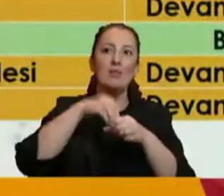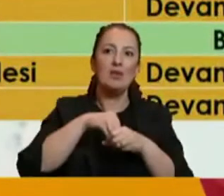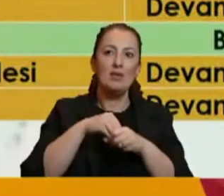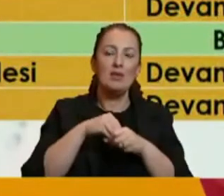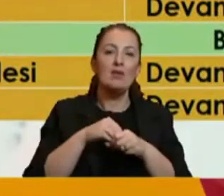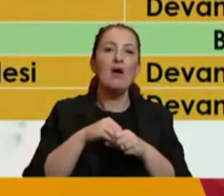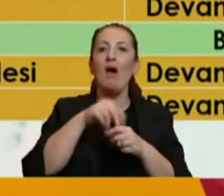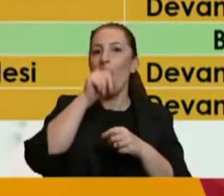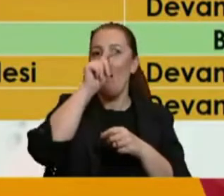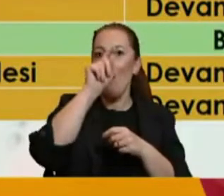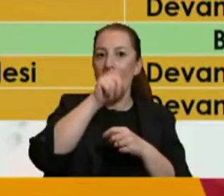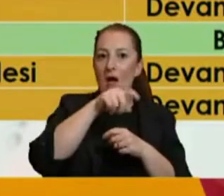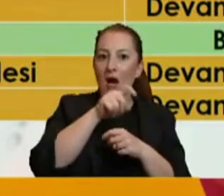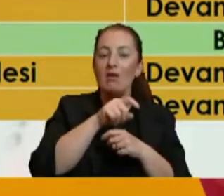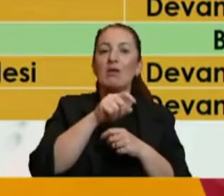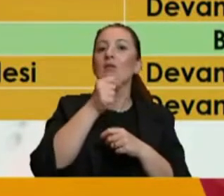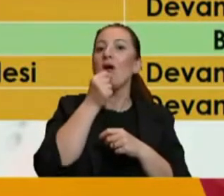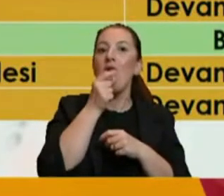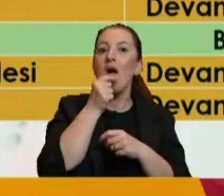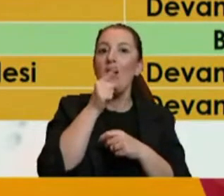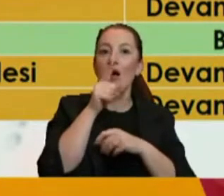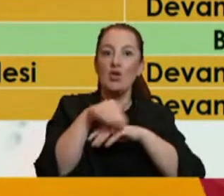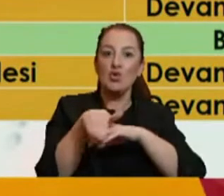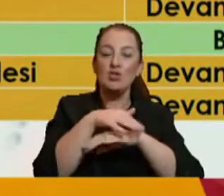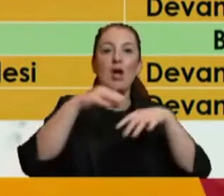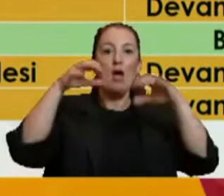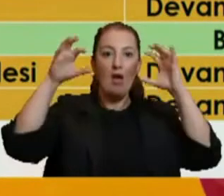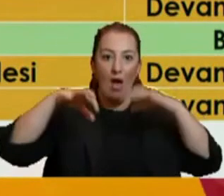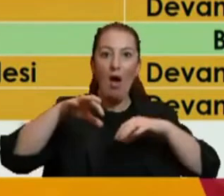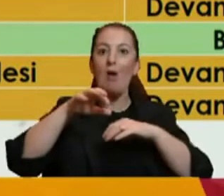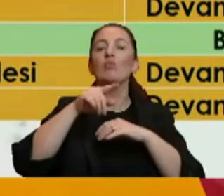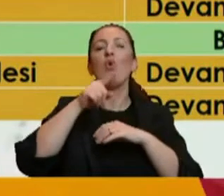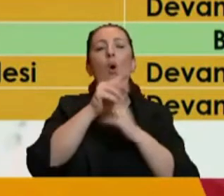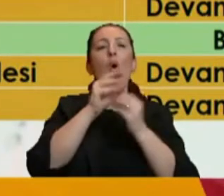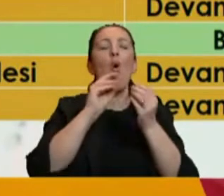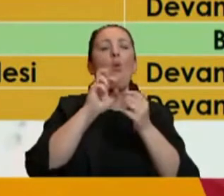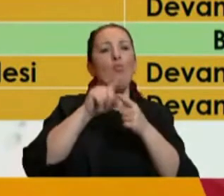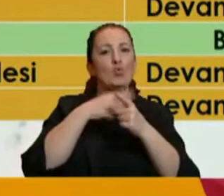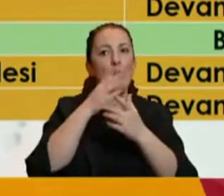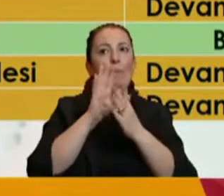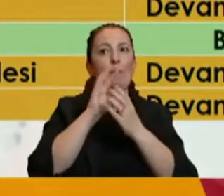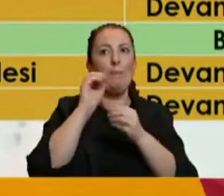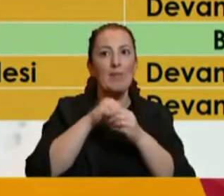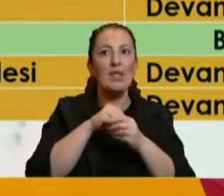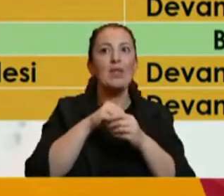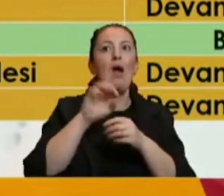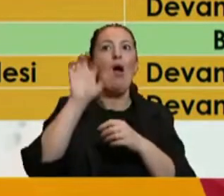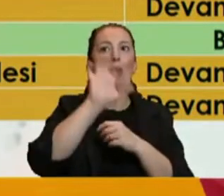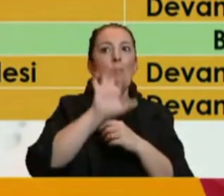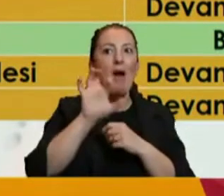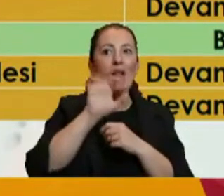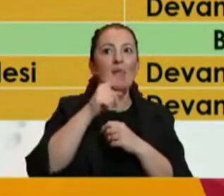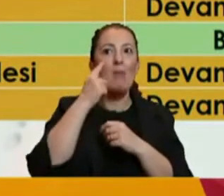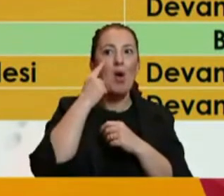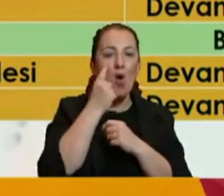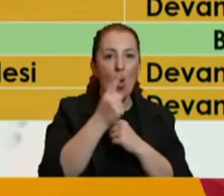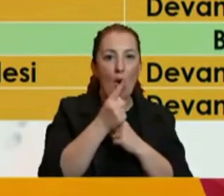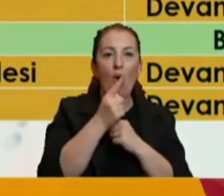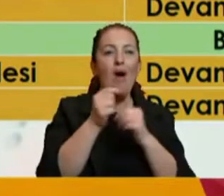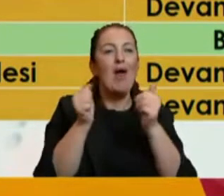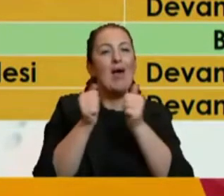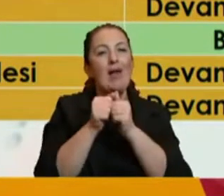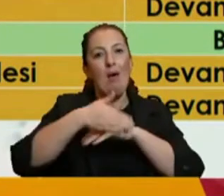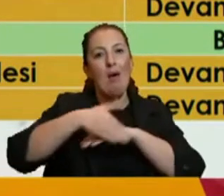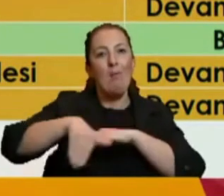Kartal'da gene Ankara Caddesi yağmur suyu kolektörü bitti Maltepe c bu Deresi Yalı Mahallesi